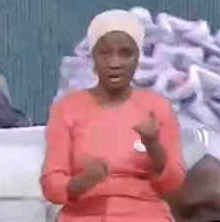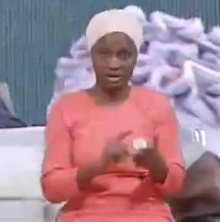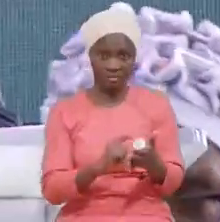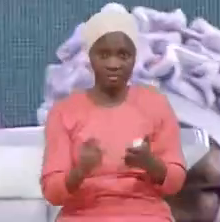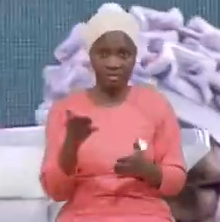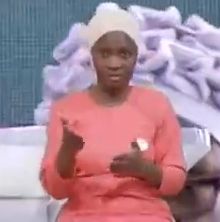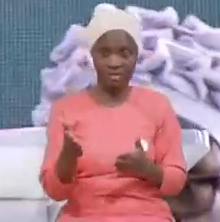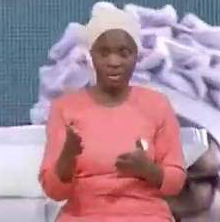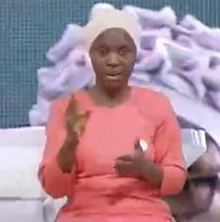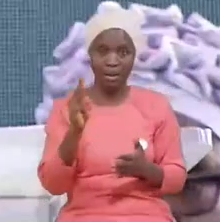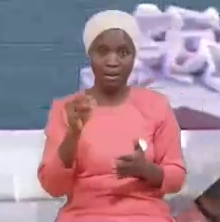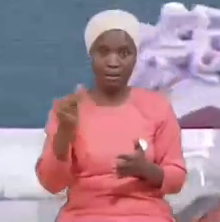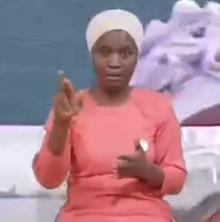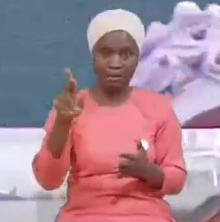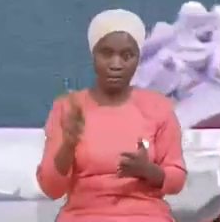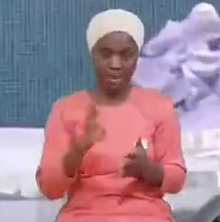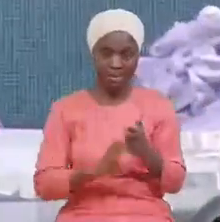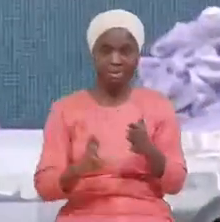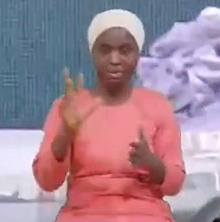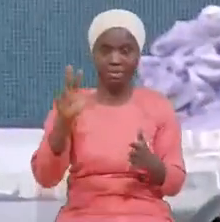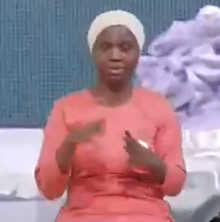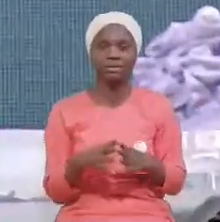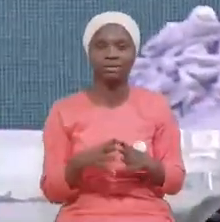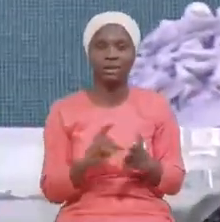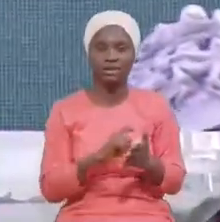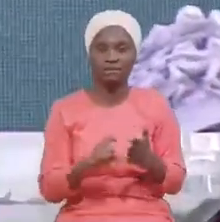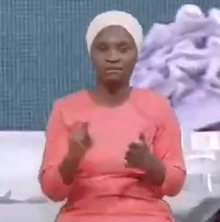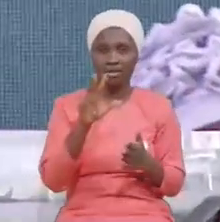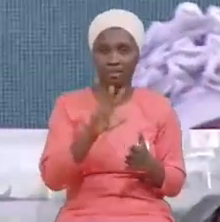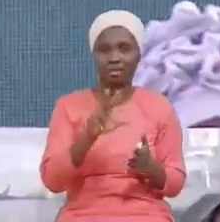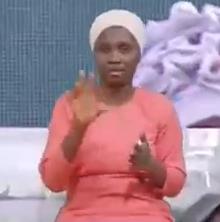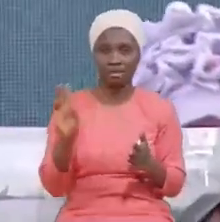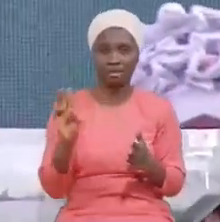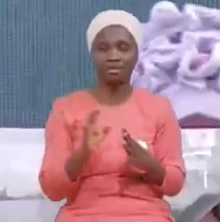À Marc 13, verset 37.